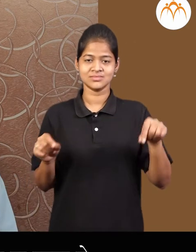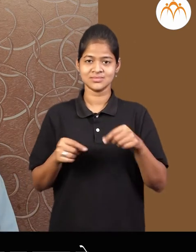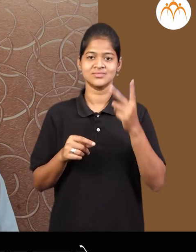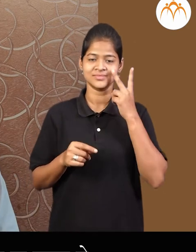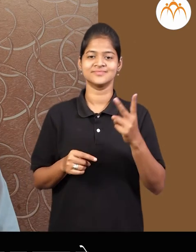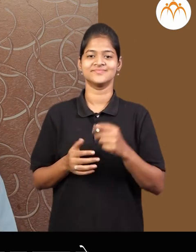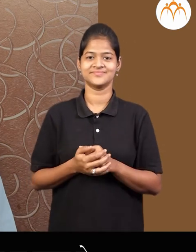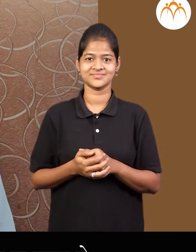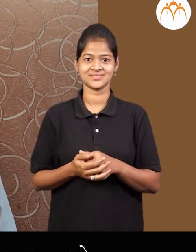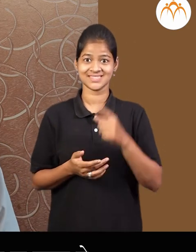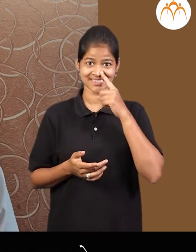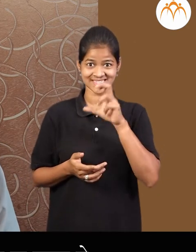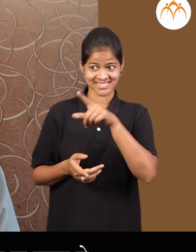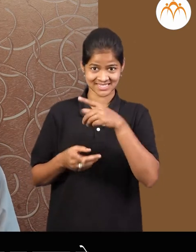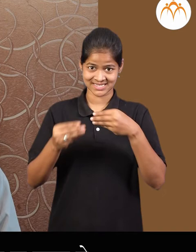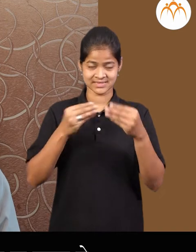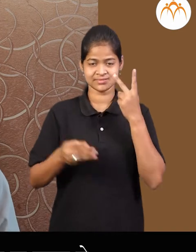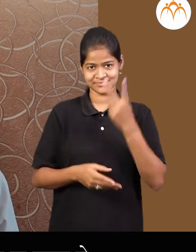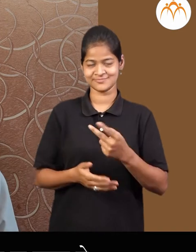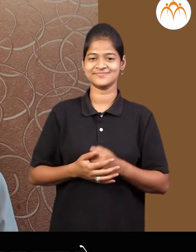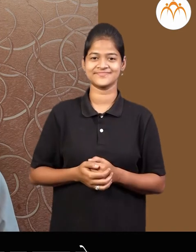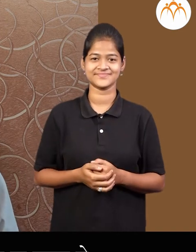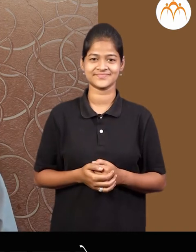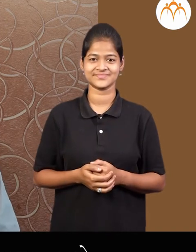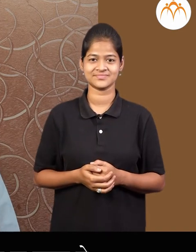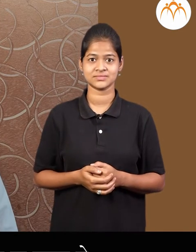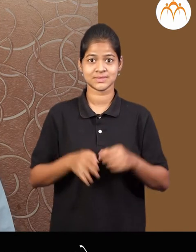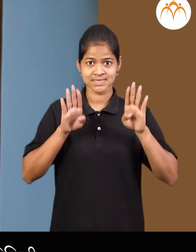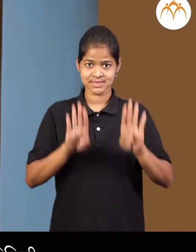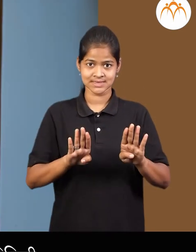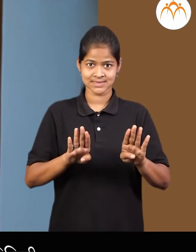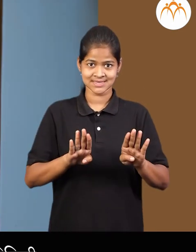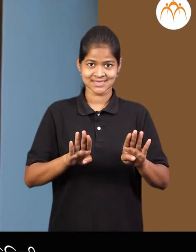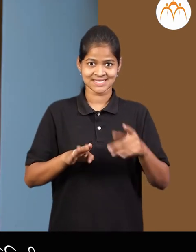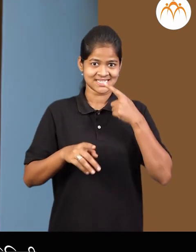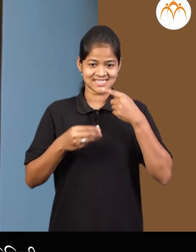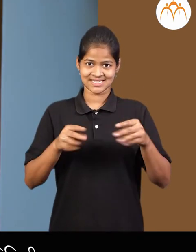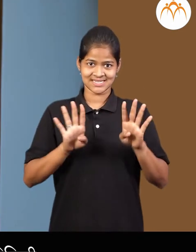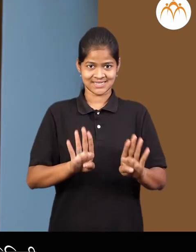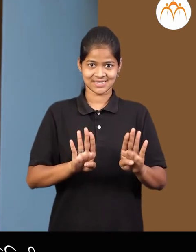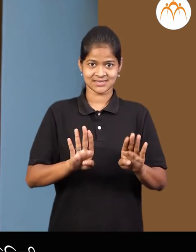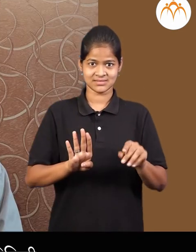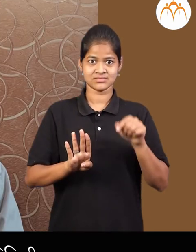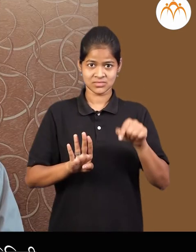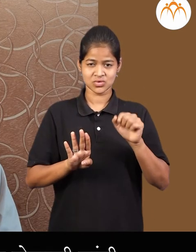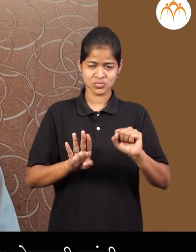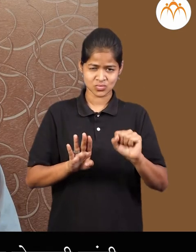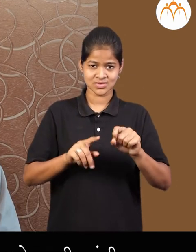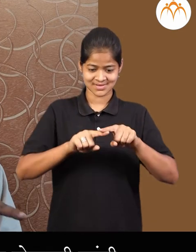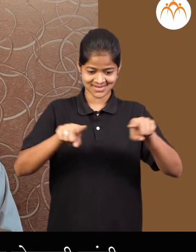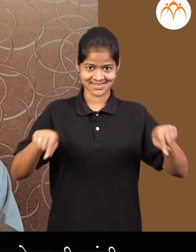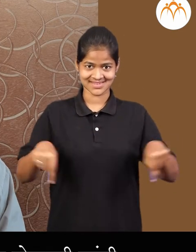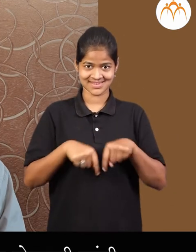पुठ्ठा घे, अन्विता तू हा पुठ्ठा घे. आता या पुठ्ठ्यांची परिमिती